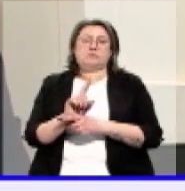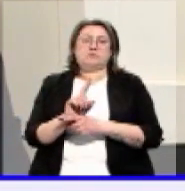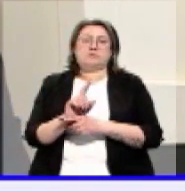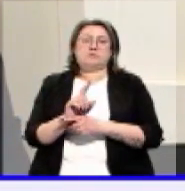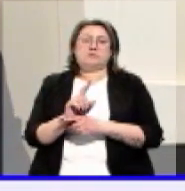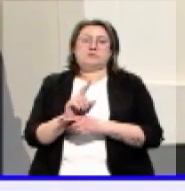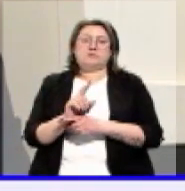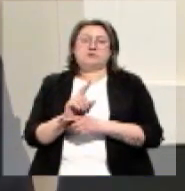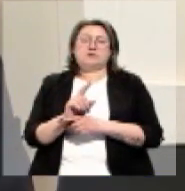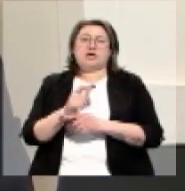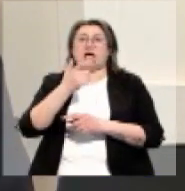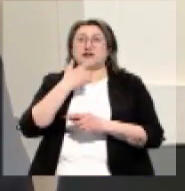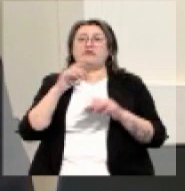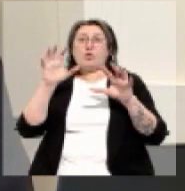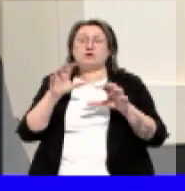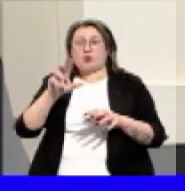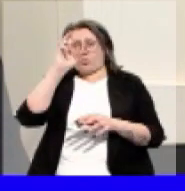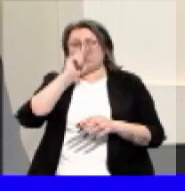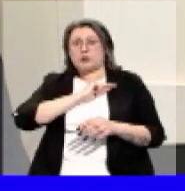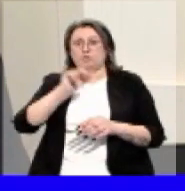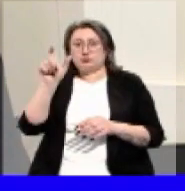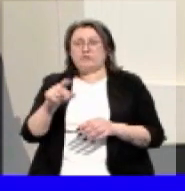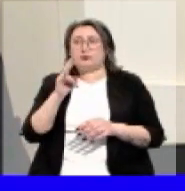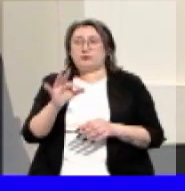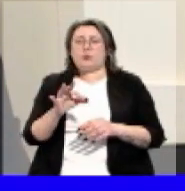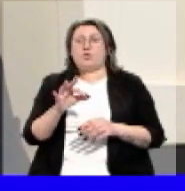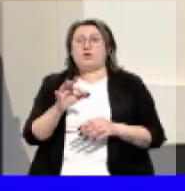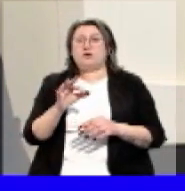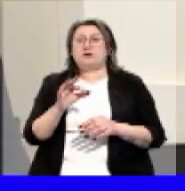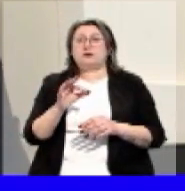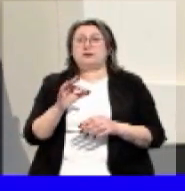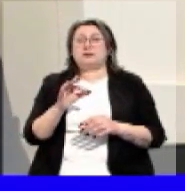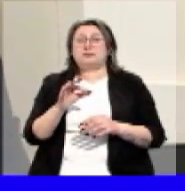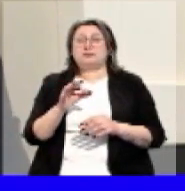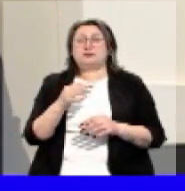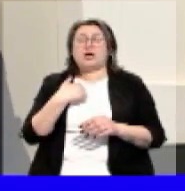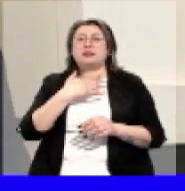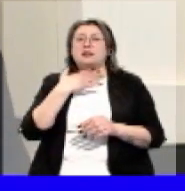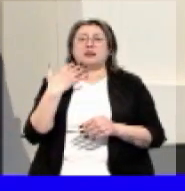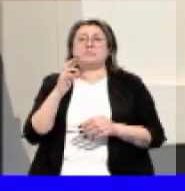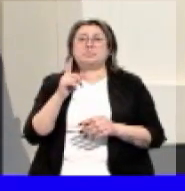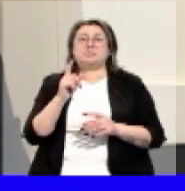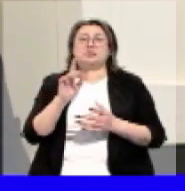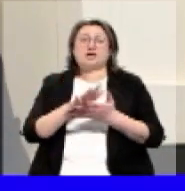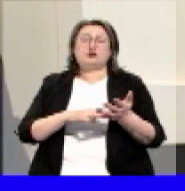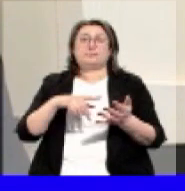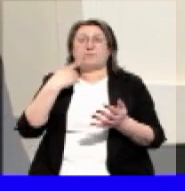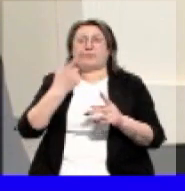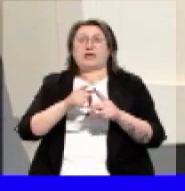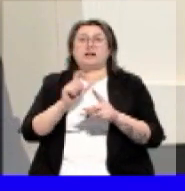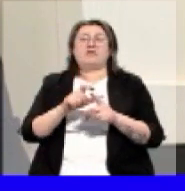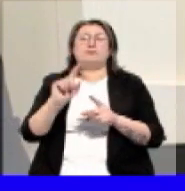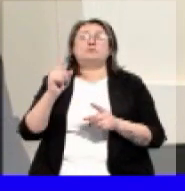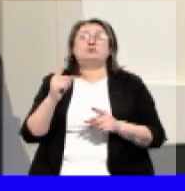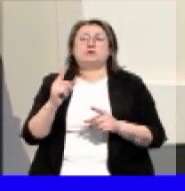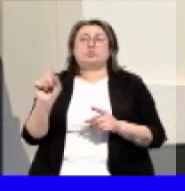нарушены были нормы этического кодекса госслужащих, но я, конечно, не хотел бы произносить дальше вот эти слова. Почему? Потому